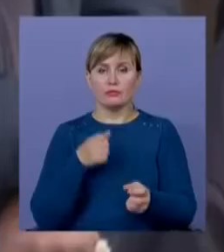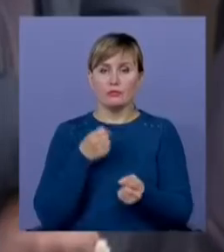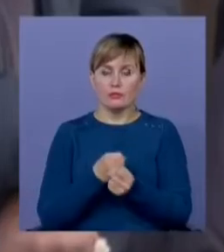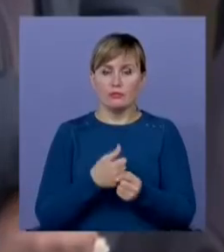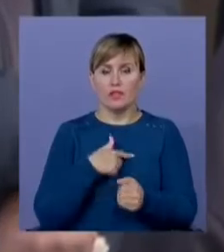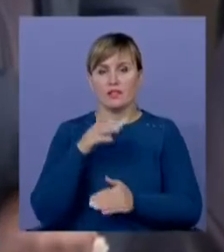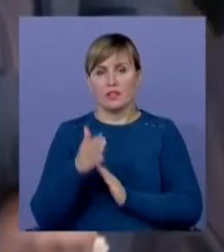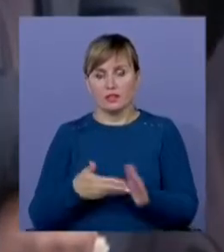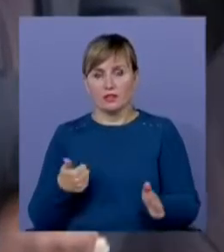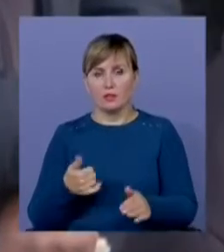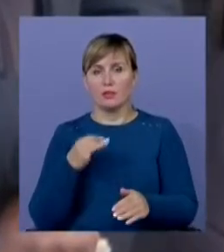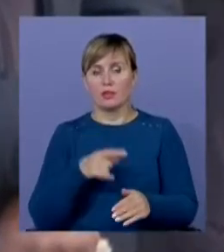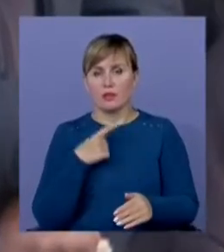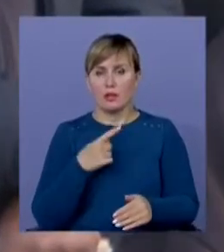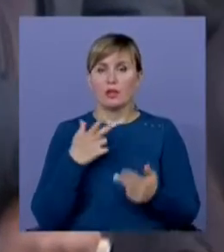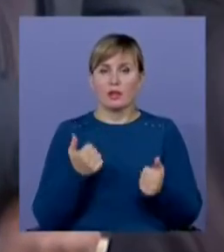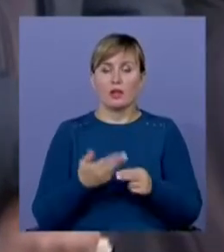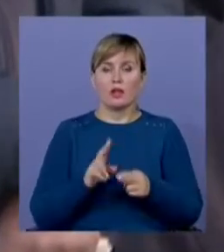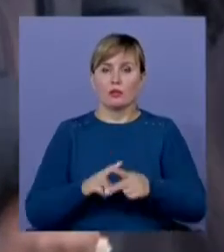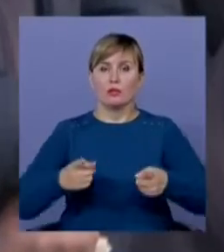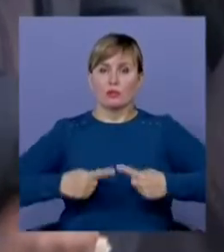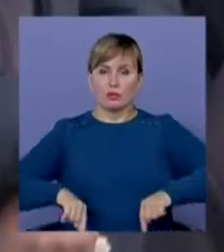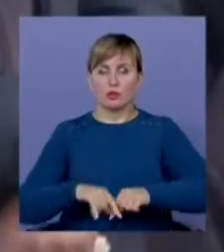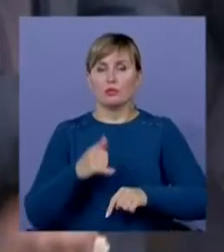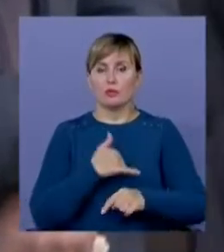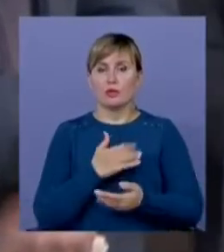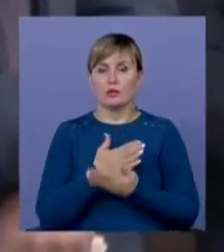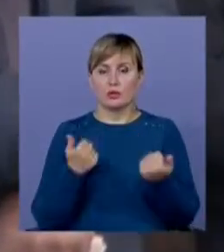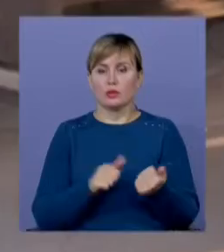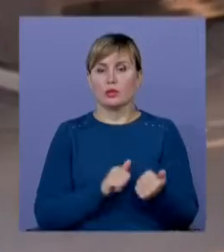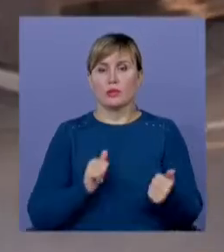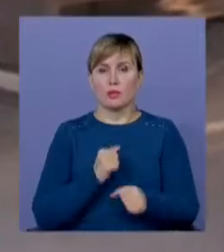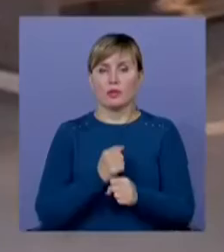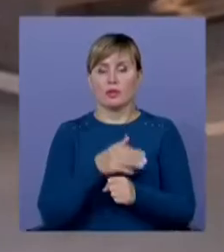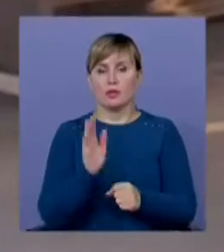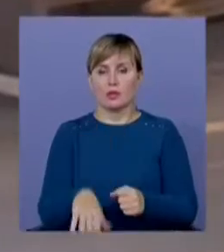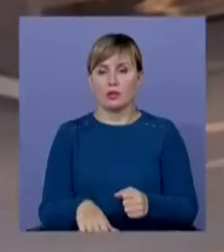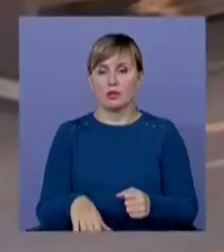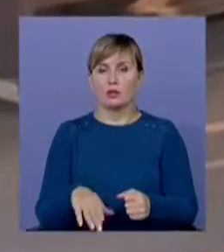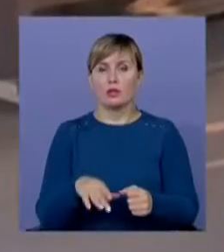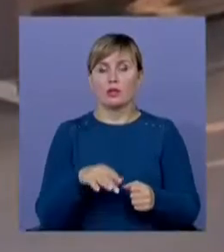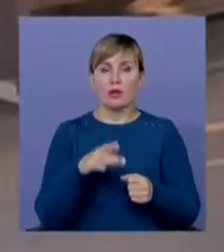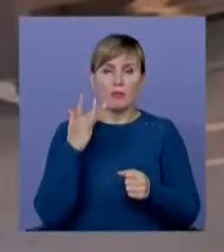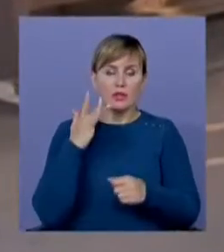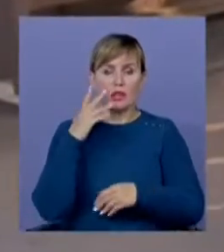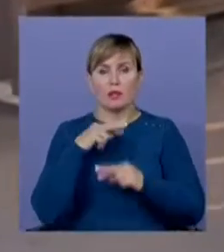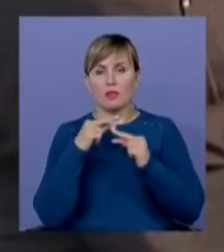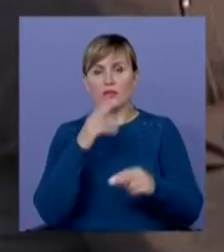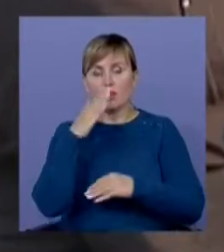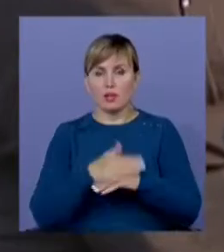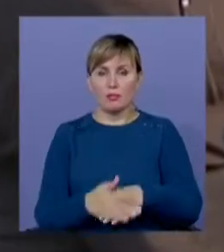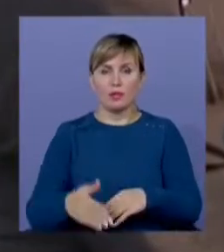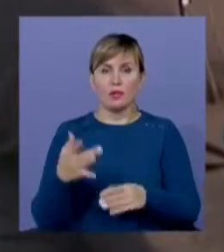вызываем водопровод, приходят, говорят, да, этот участок у нас на балансе не стоит, делайте сами. Неоднократное обращение в акимат района результатов